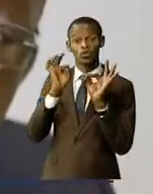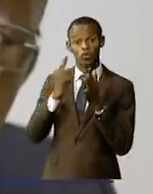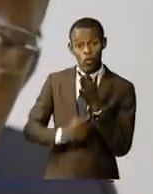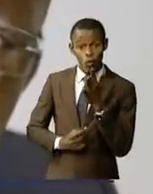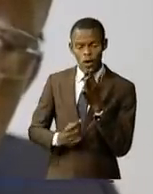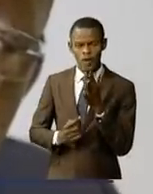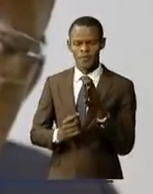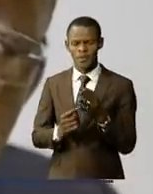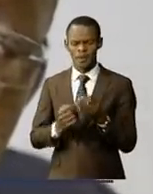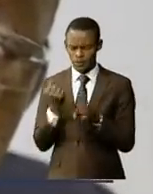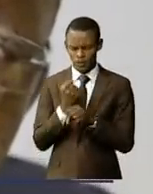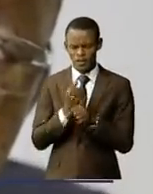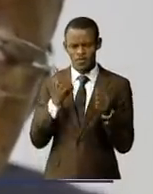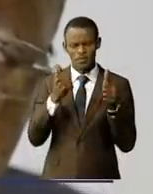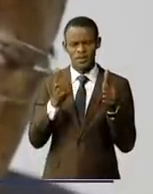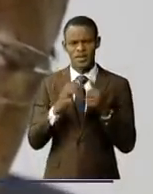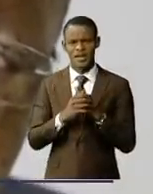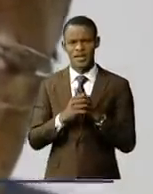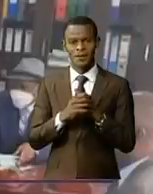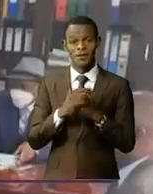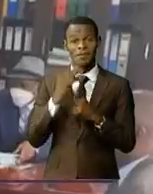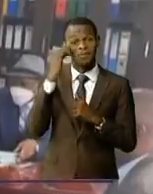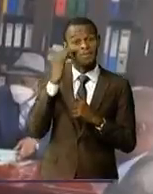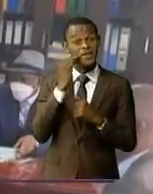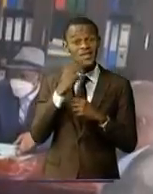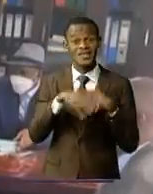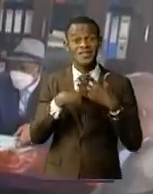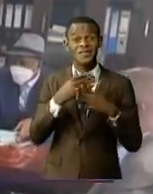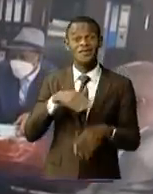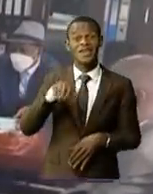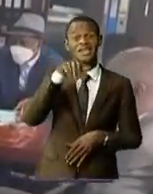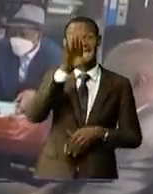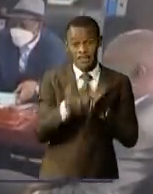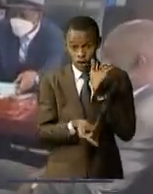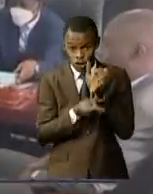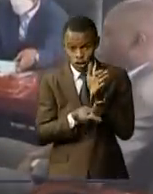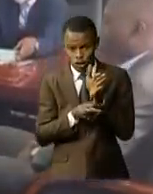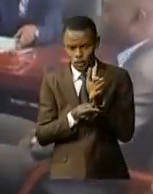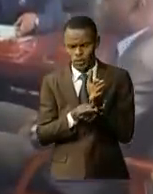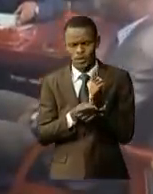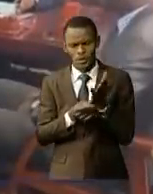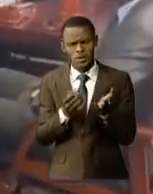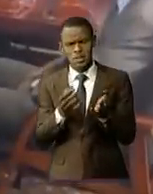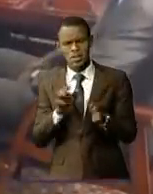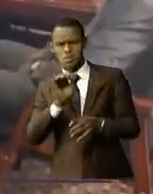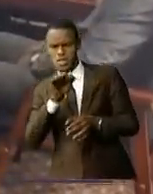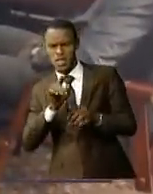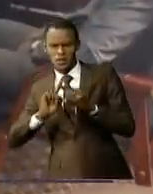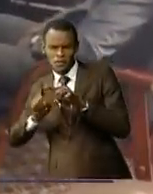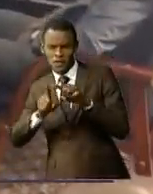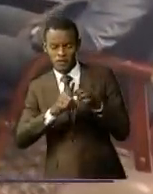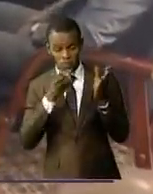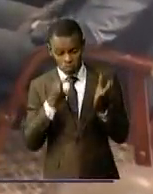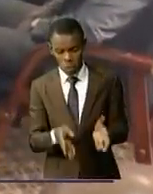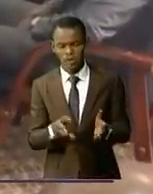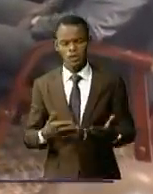le vice-premier ministre, ministre des Affaires étrangères. Ce directeur des services juridiques et contentieux qui a pris fonction